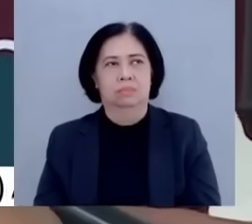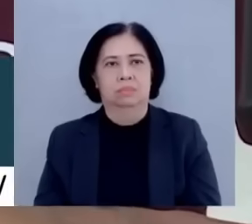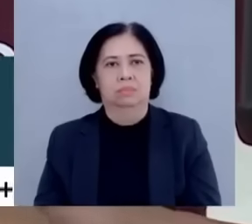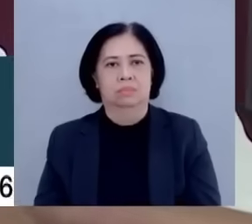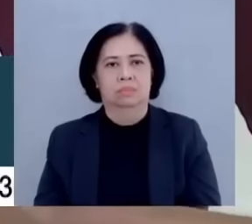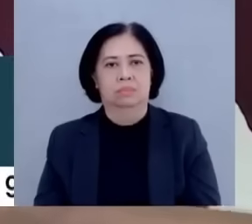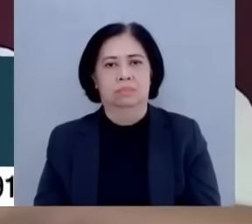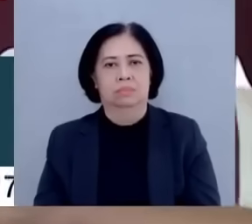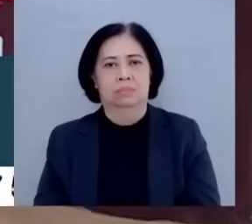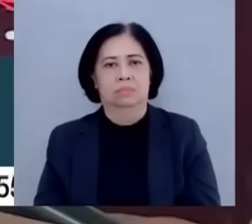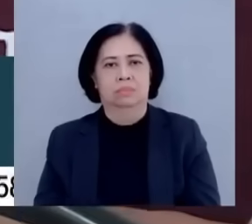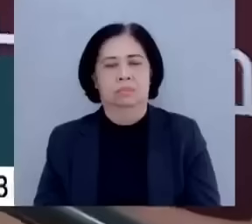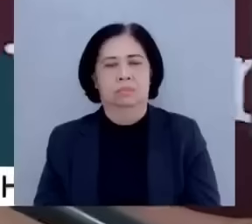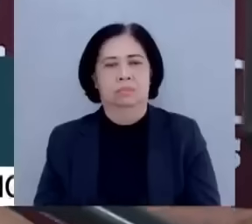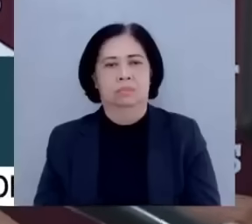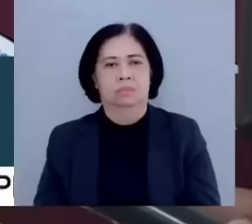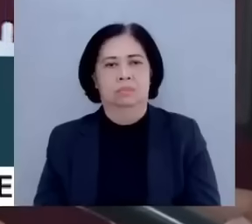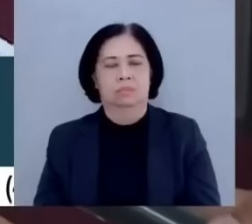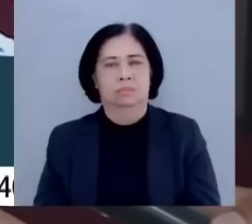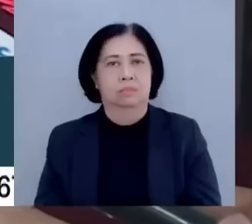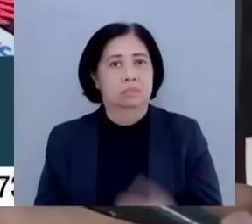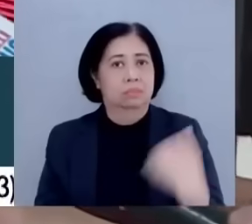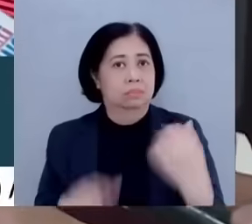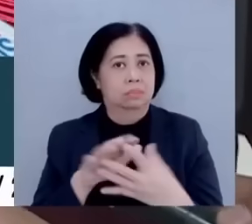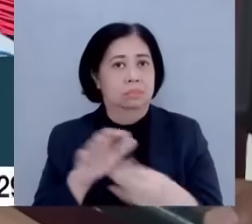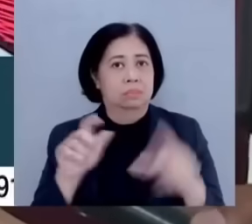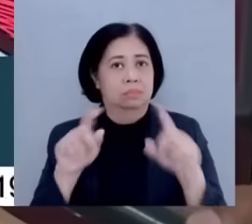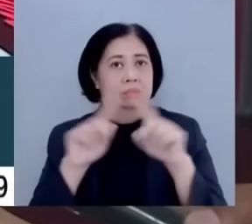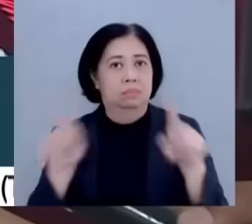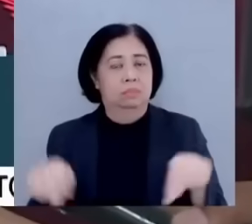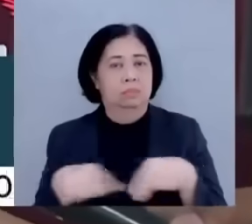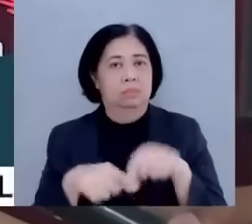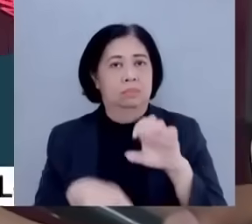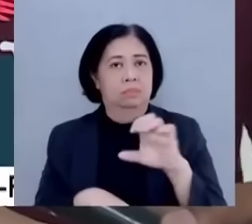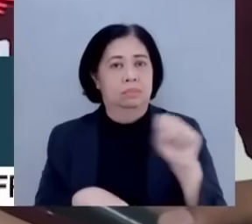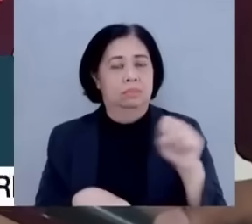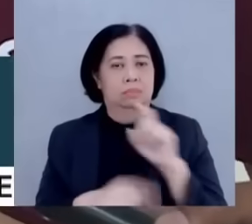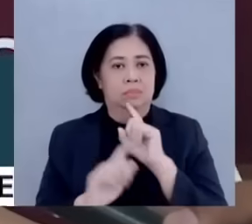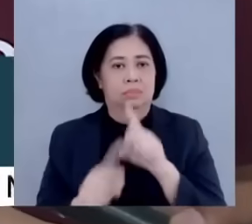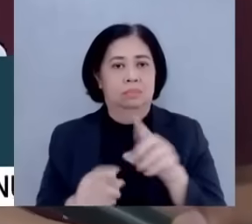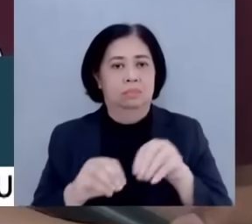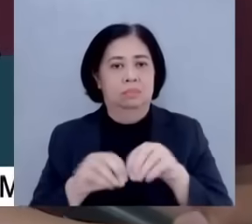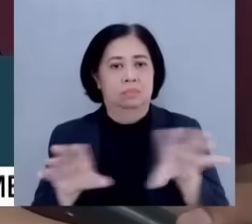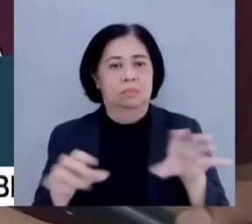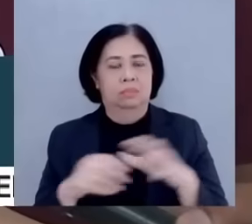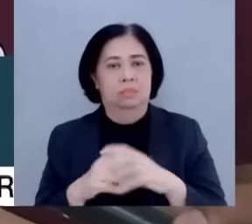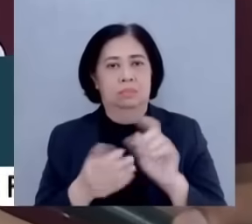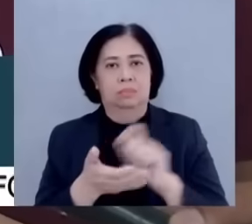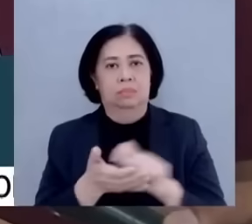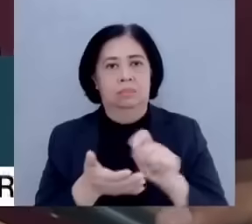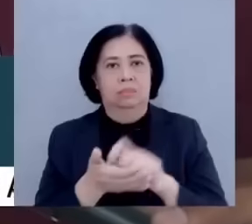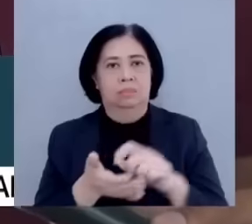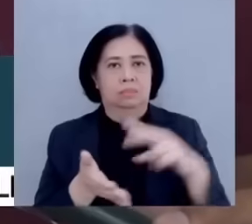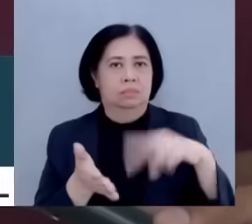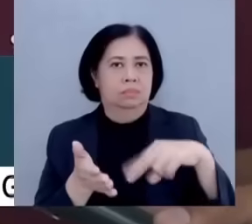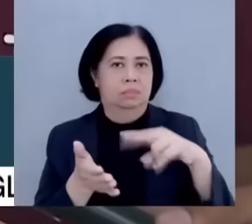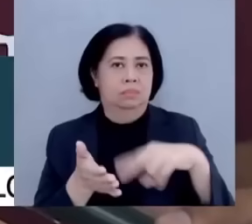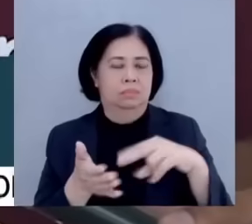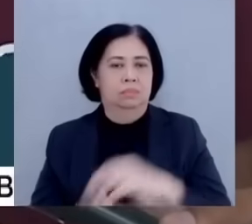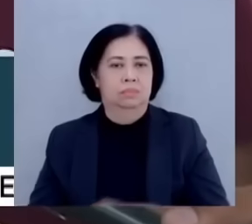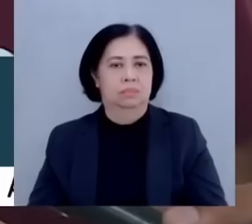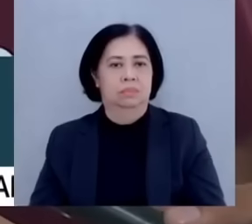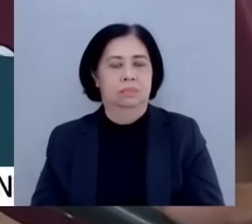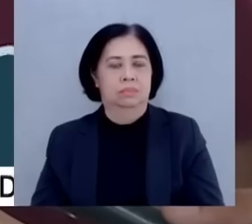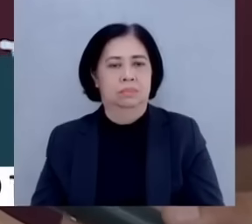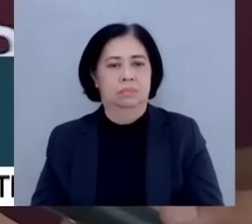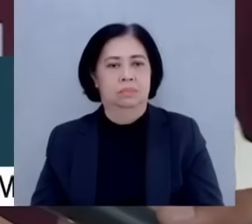Meron naman na kayong copy nung kay ES. Ito na lang yung sagot. Nirelease na namin ang written nito. Basahin ko lang.